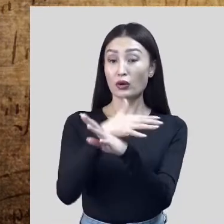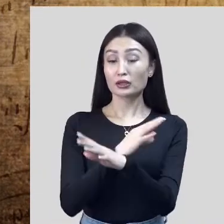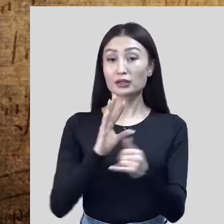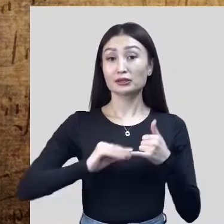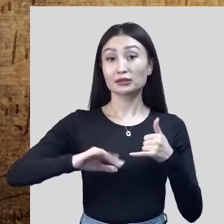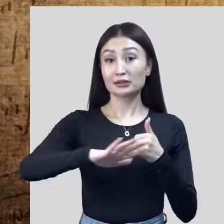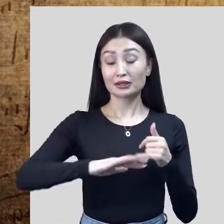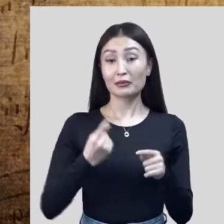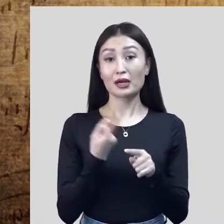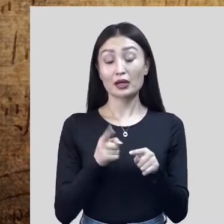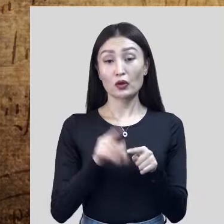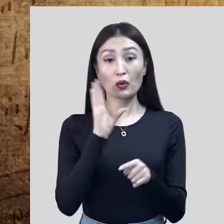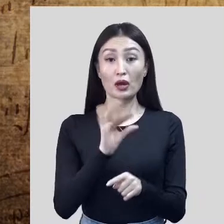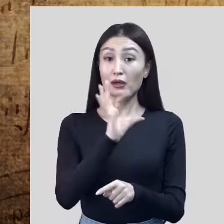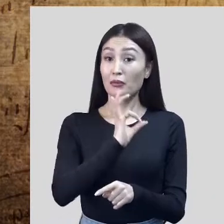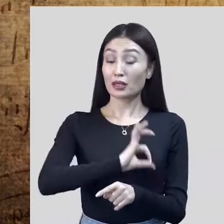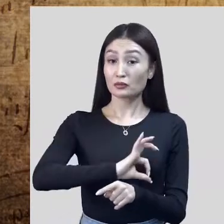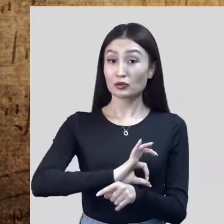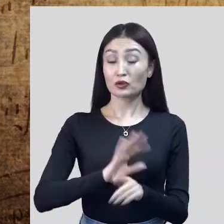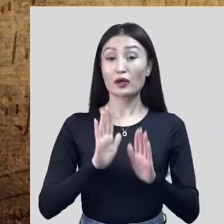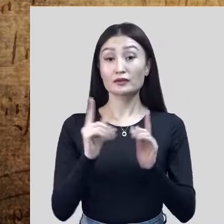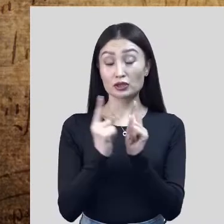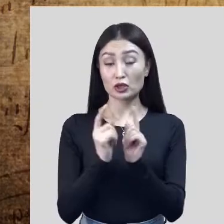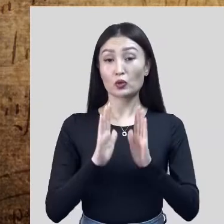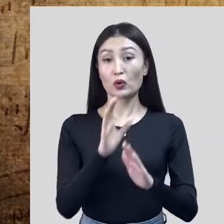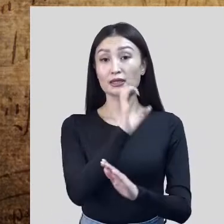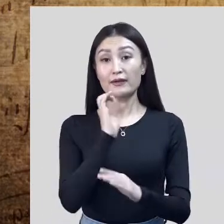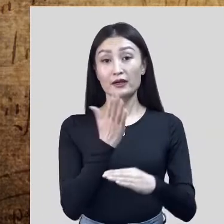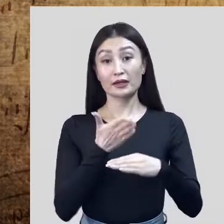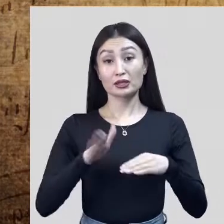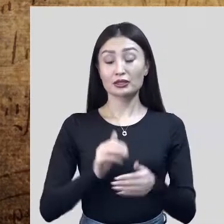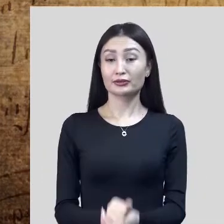земли, которые могли быть использованы в земледелии, встречались только в северной части.